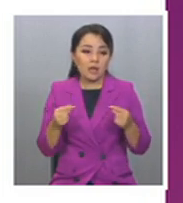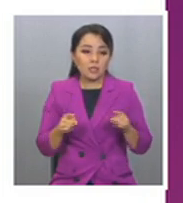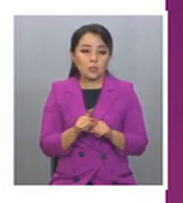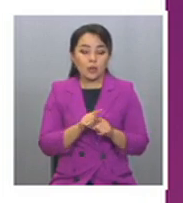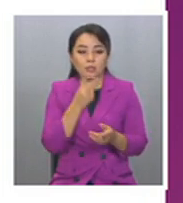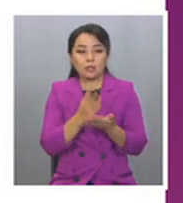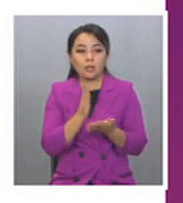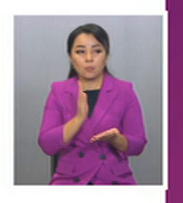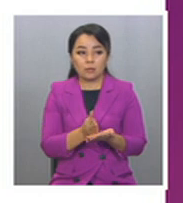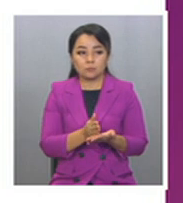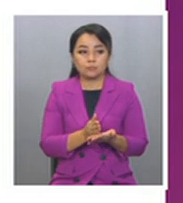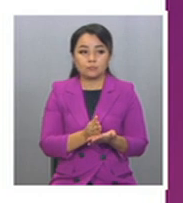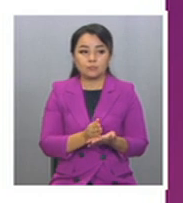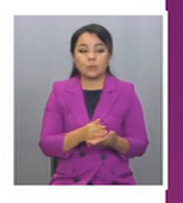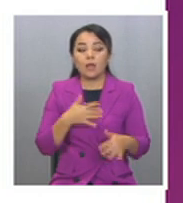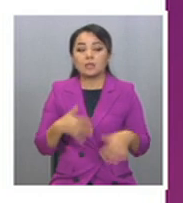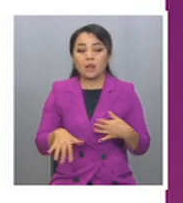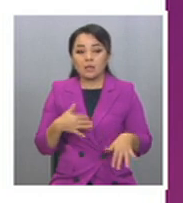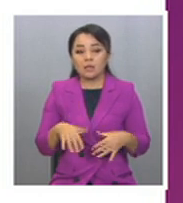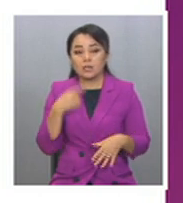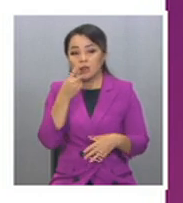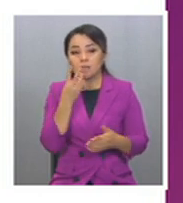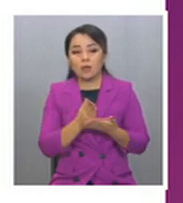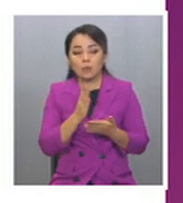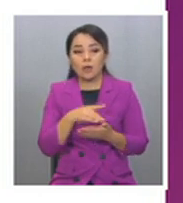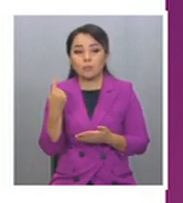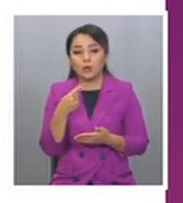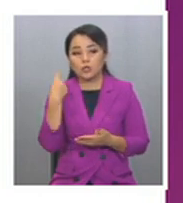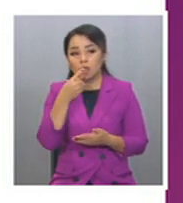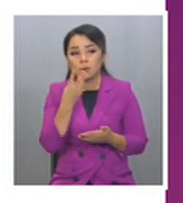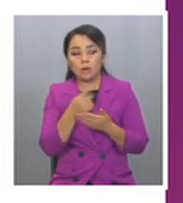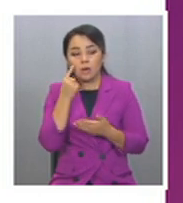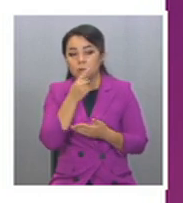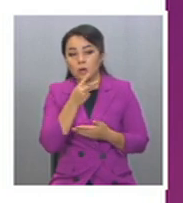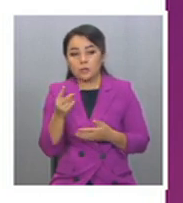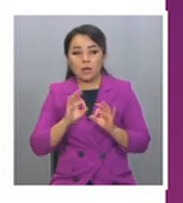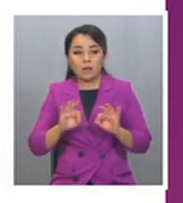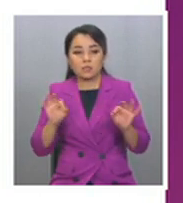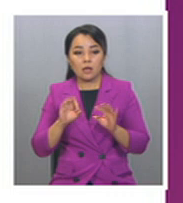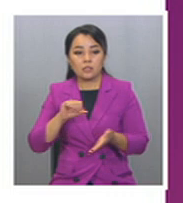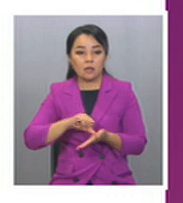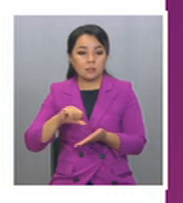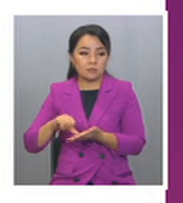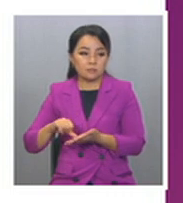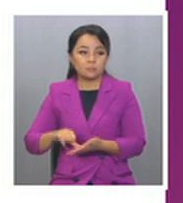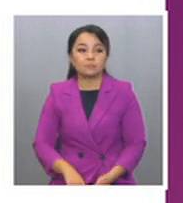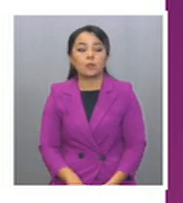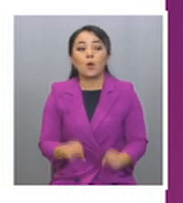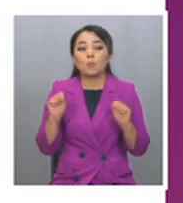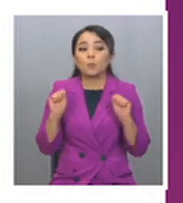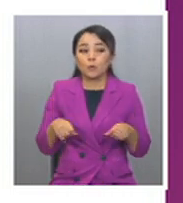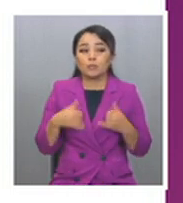болуында. Әлсіз жақтары бір жақты көзді қараспен сипатталуында.